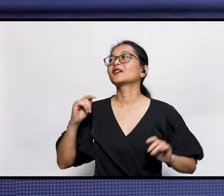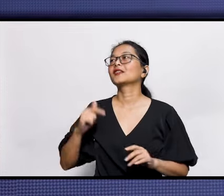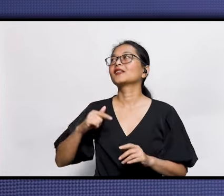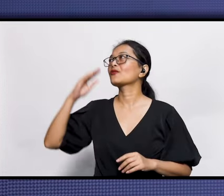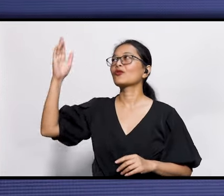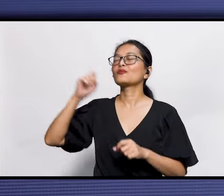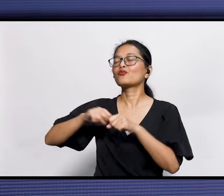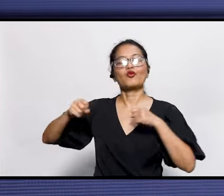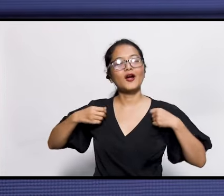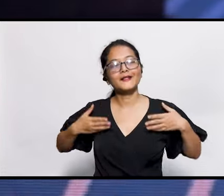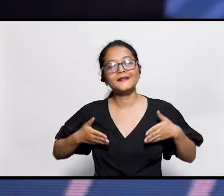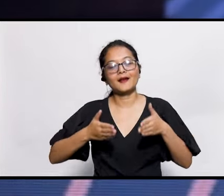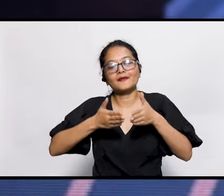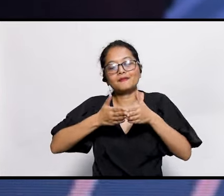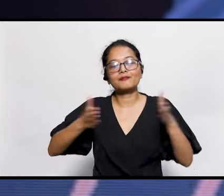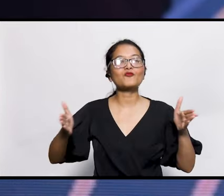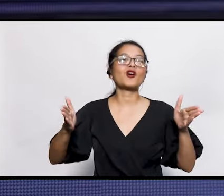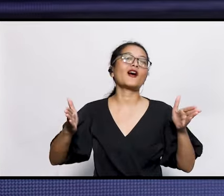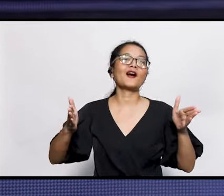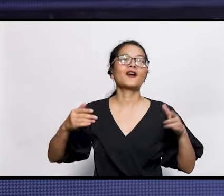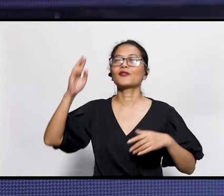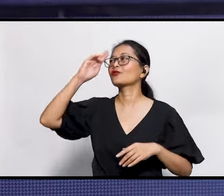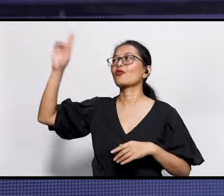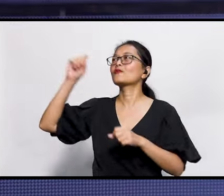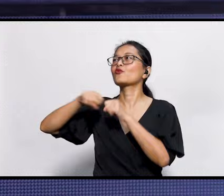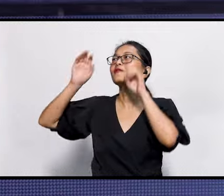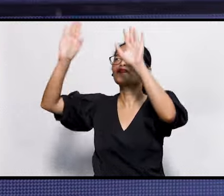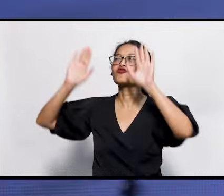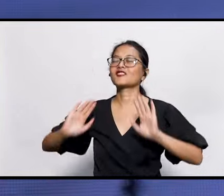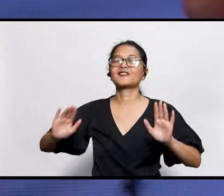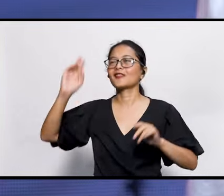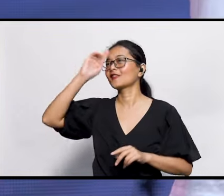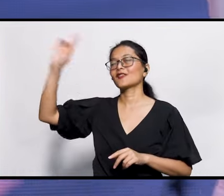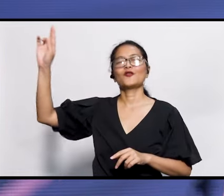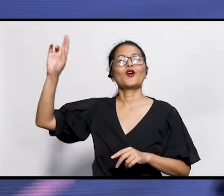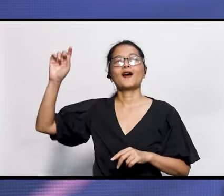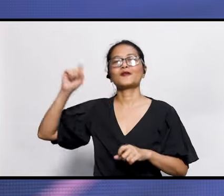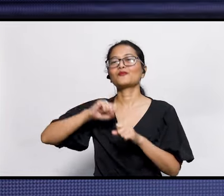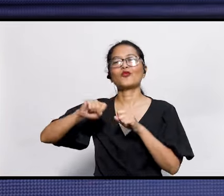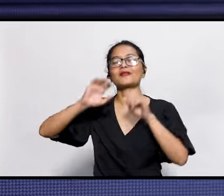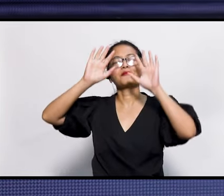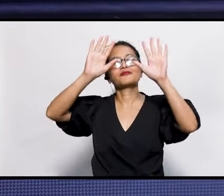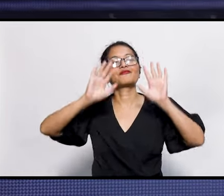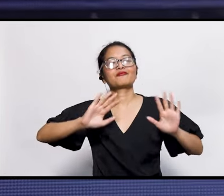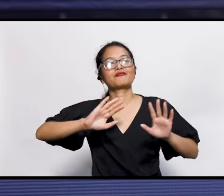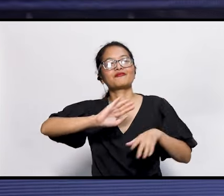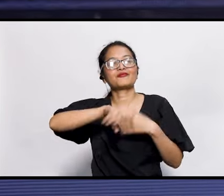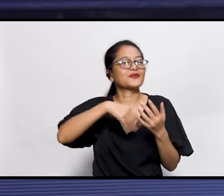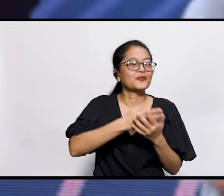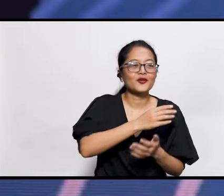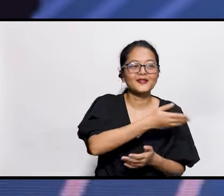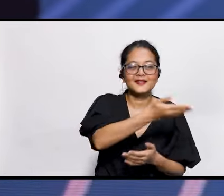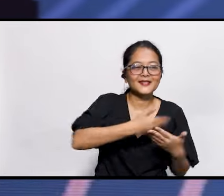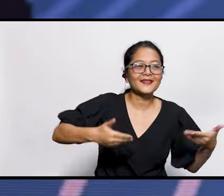Mir dia pembuat jalan dia pembuat mukjizat dia melakukan Wonders Among Us dia